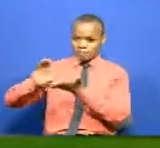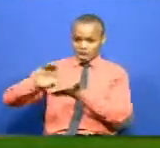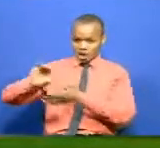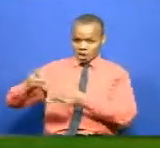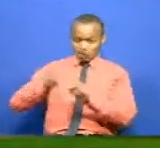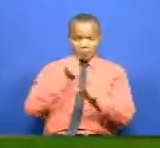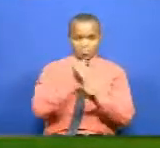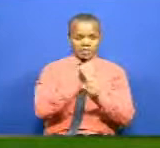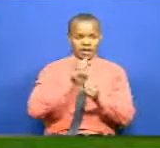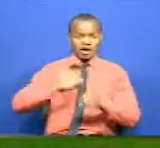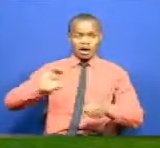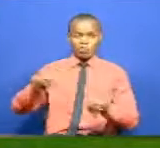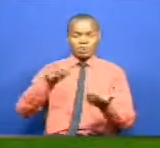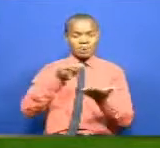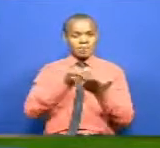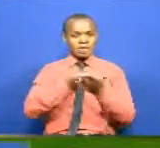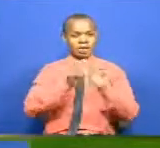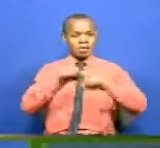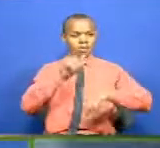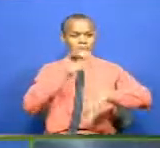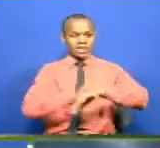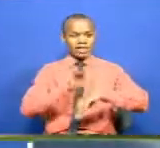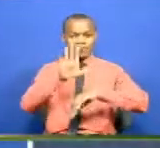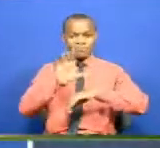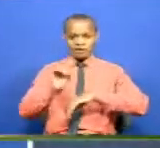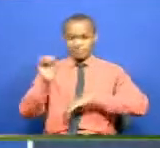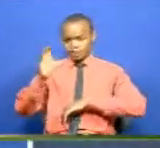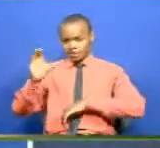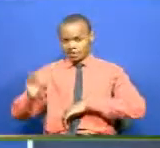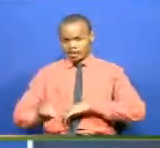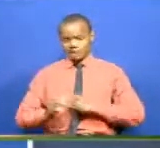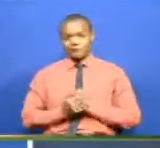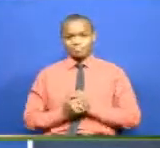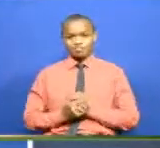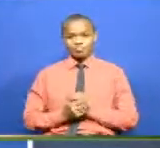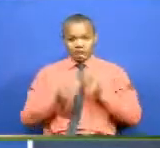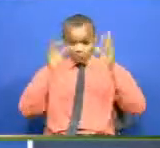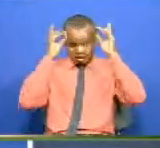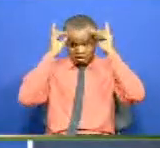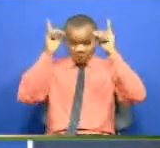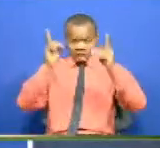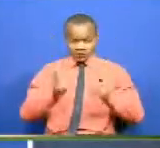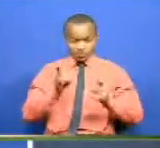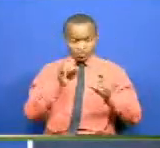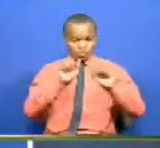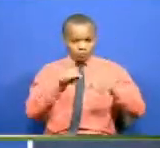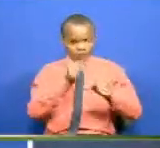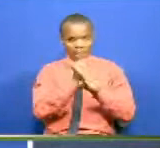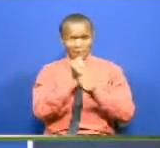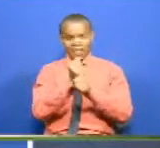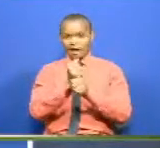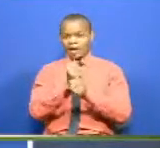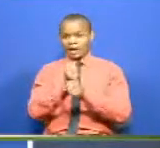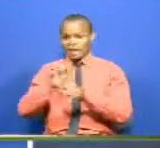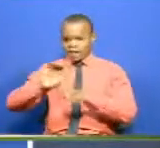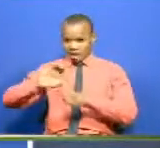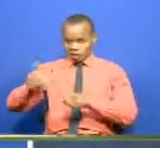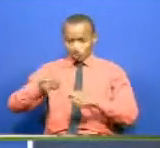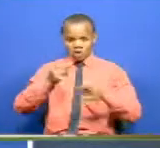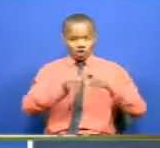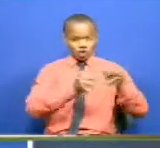za kaunti kupokea 50% ya mgao wao. Hatua hiyo itawezesha kaunti kuendelea na shughuli zao, huku bunge la seneti